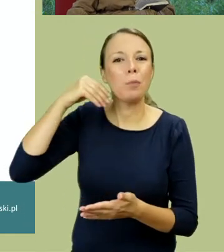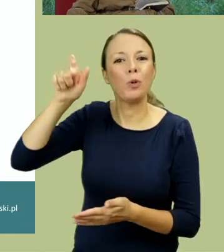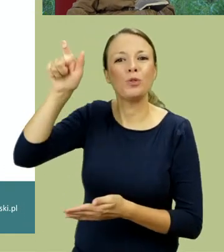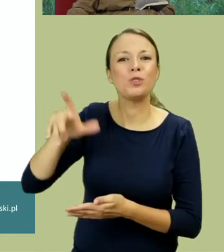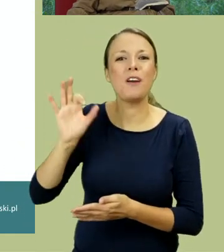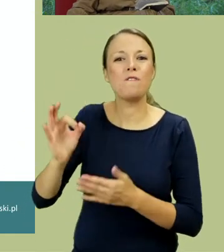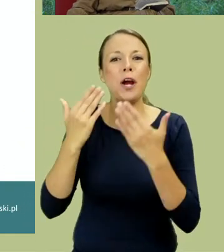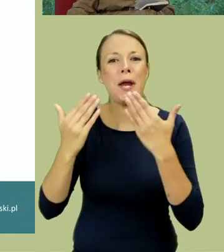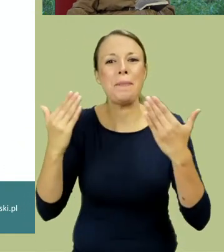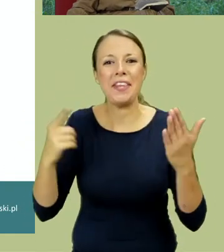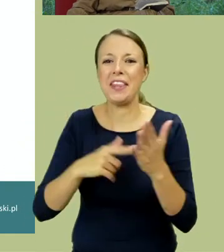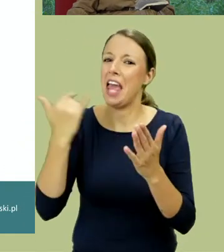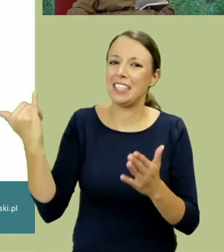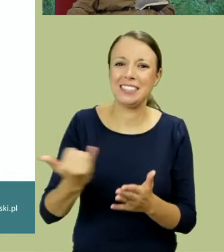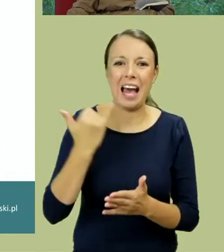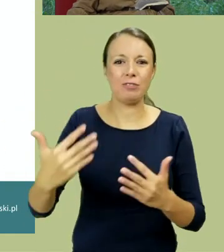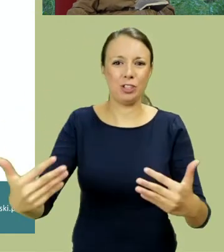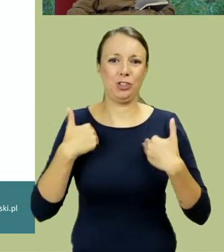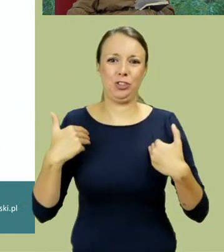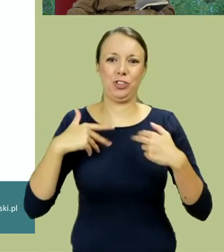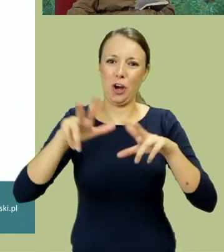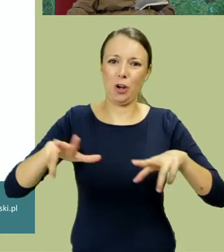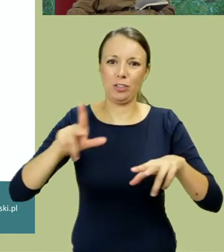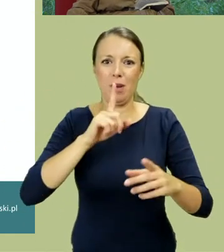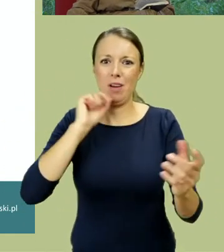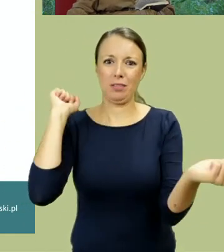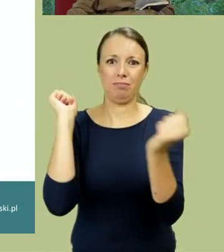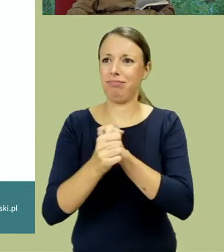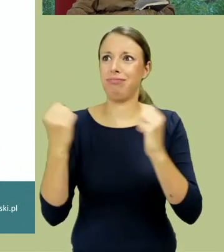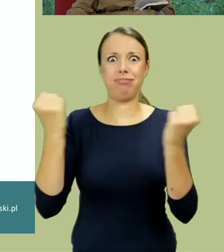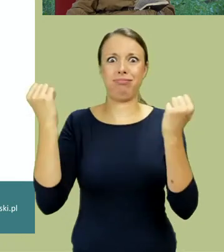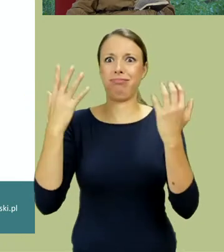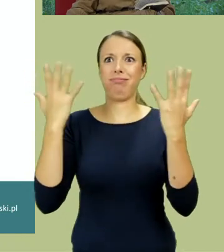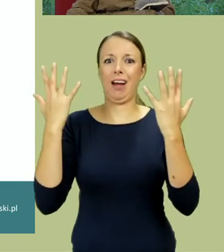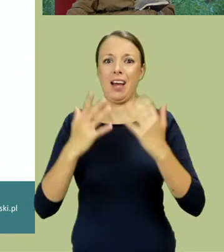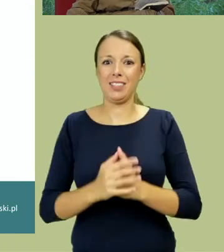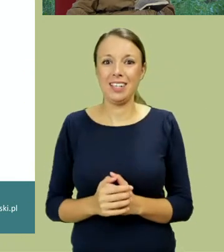do góry nogami, ale tak naprawdę Piłsudscy celebrowali imieniny